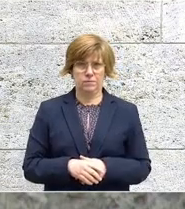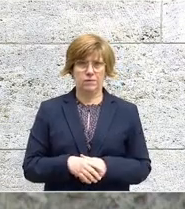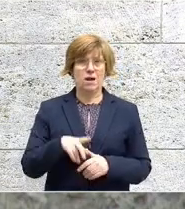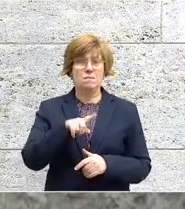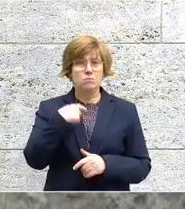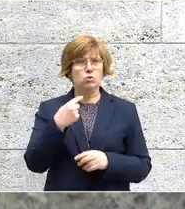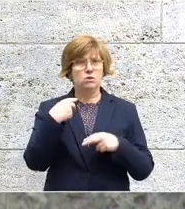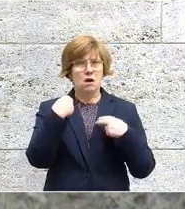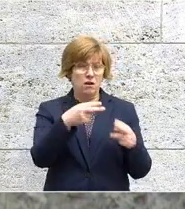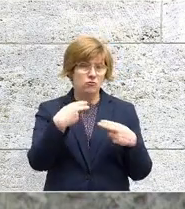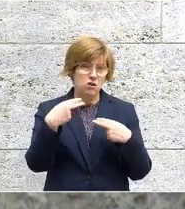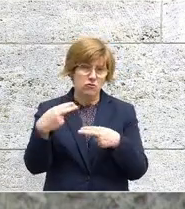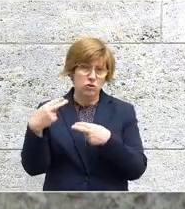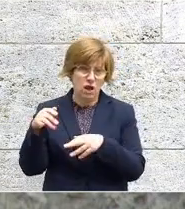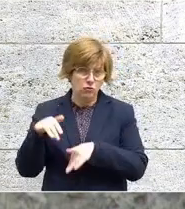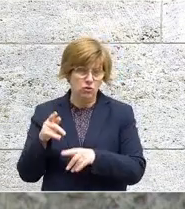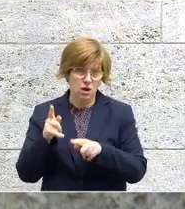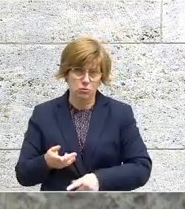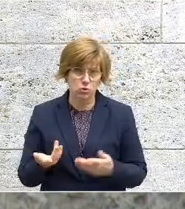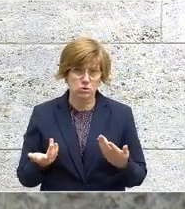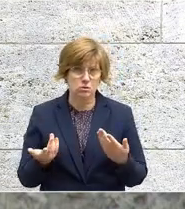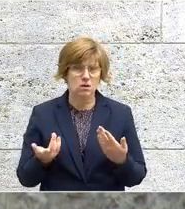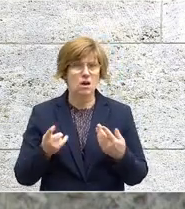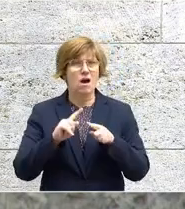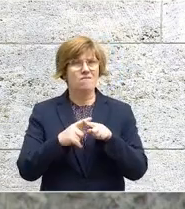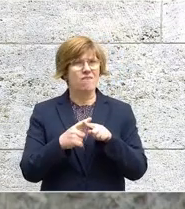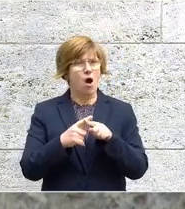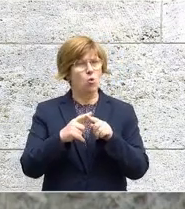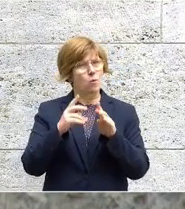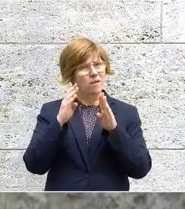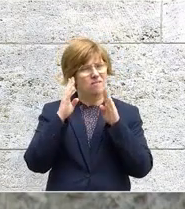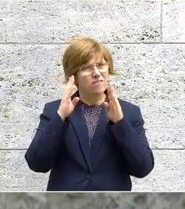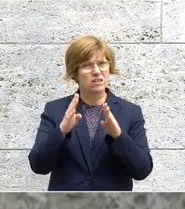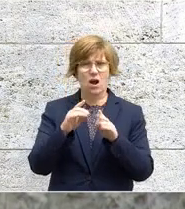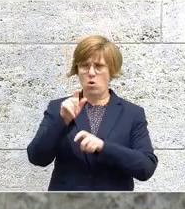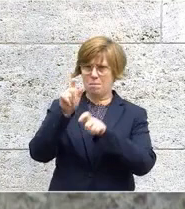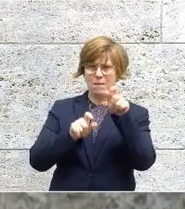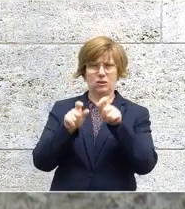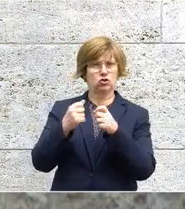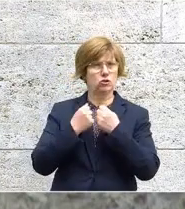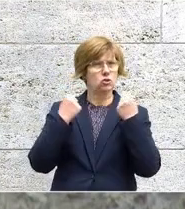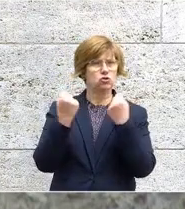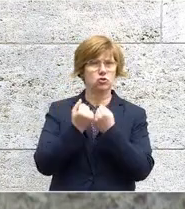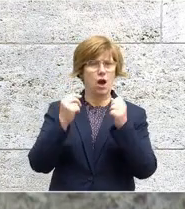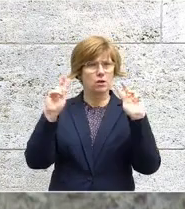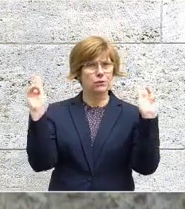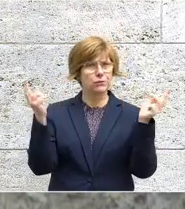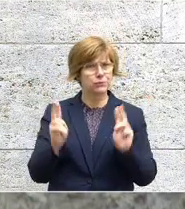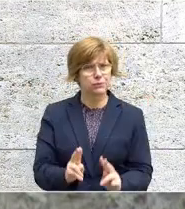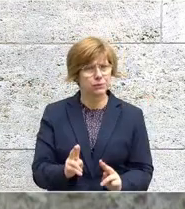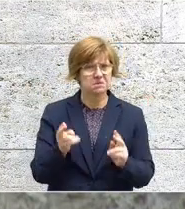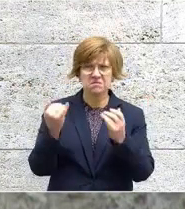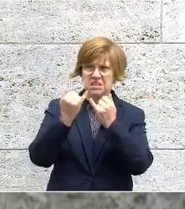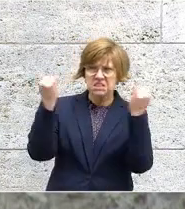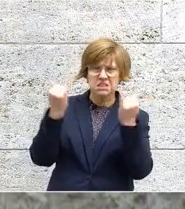Und wir müssen Antworten finden. Warum schwindet das Vertrauen der Menschen in den Staat und seiner